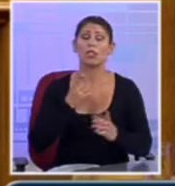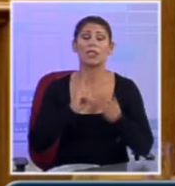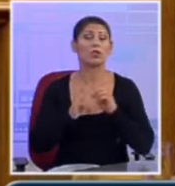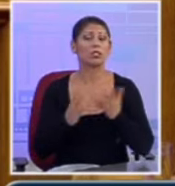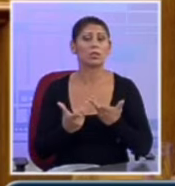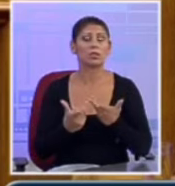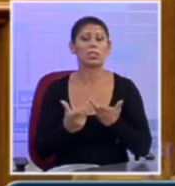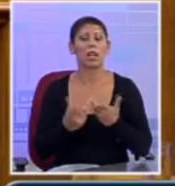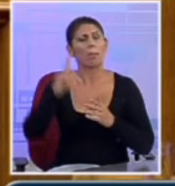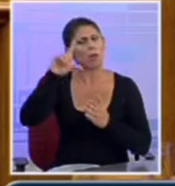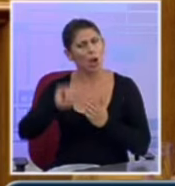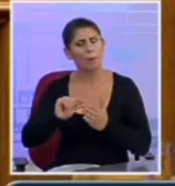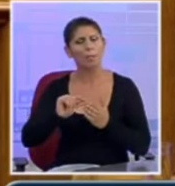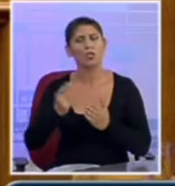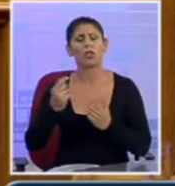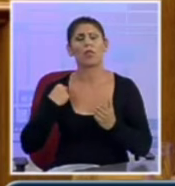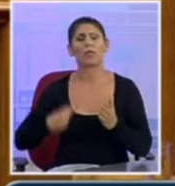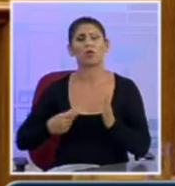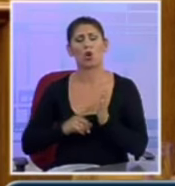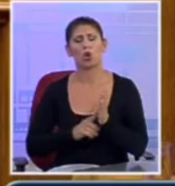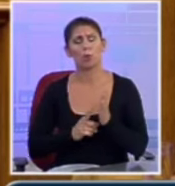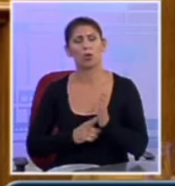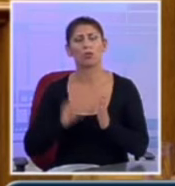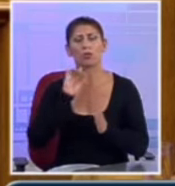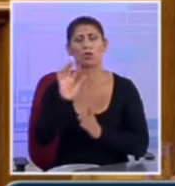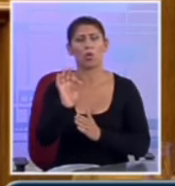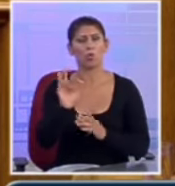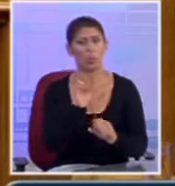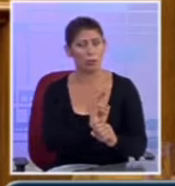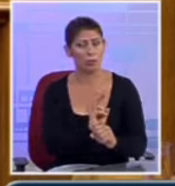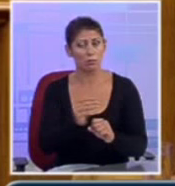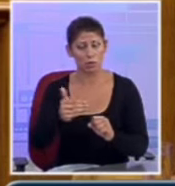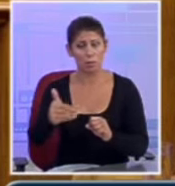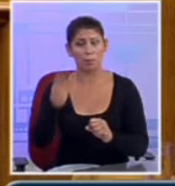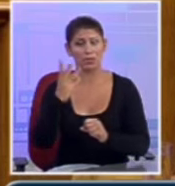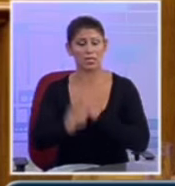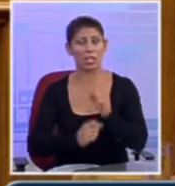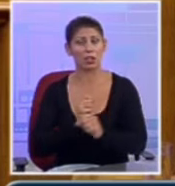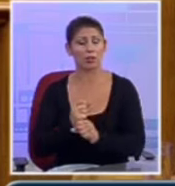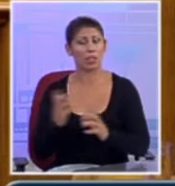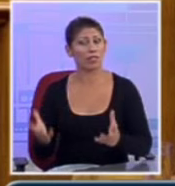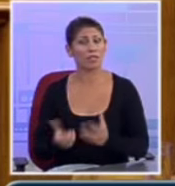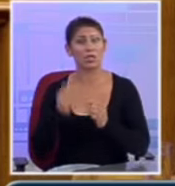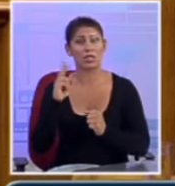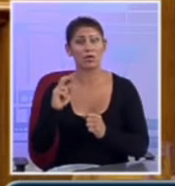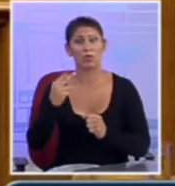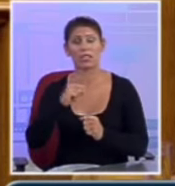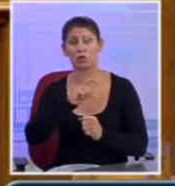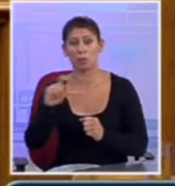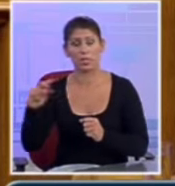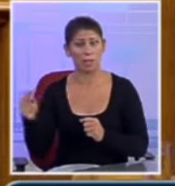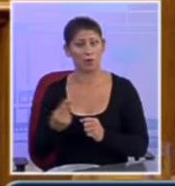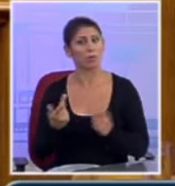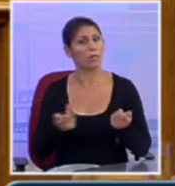δημοσιονομικούς στόχους και πλεονάσματα που στην επόμενη τριετία διασφαλίζουν 20 δις ευρώ, τα οποία